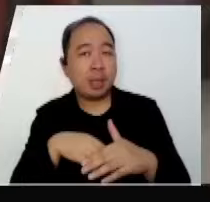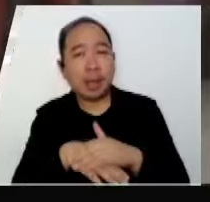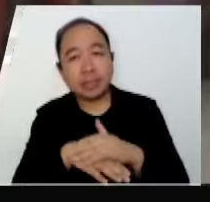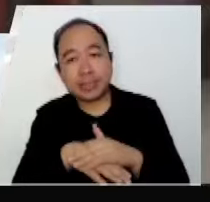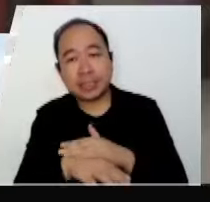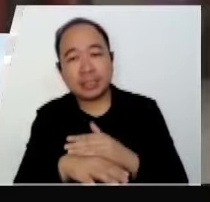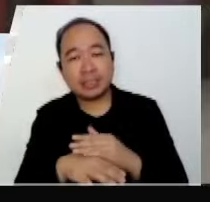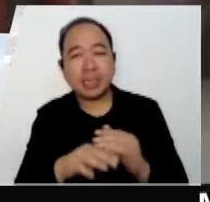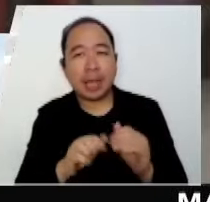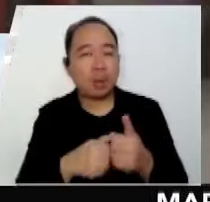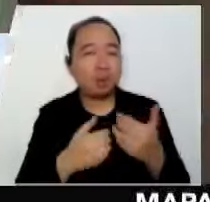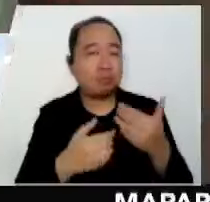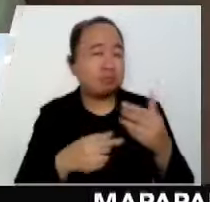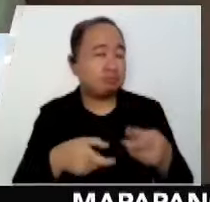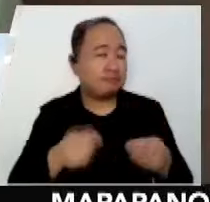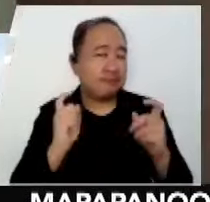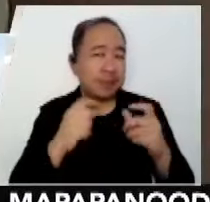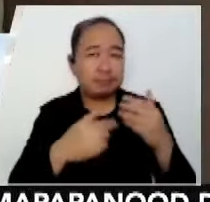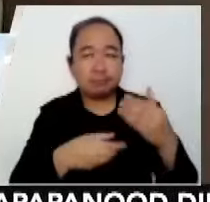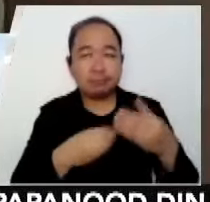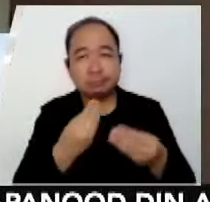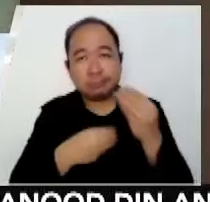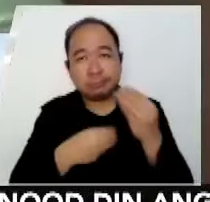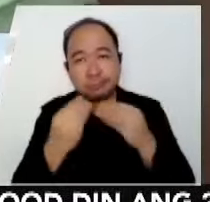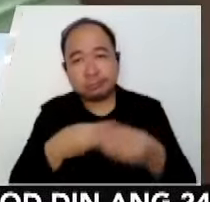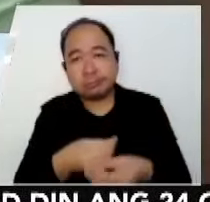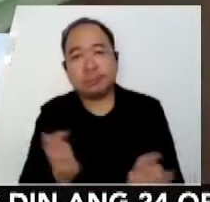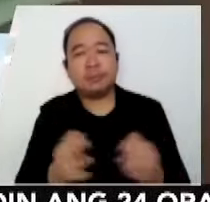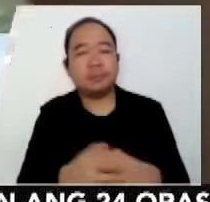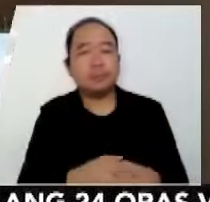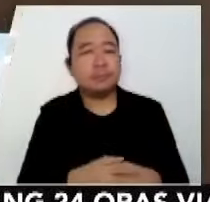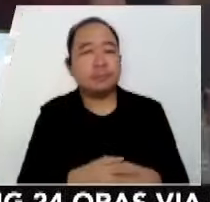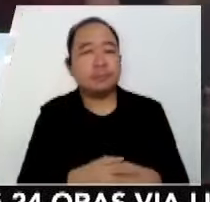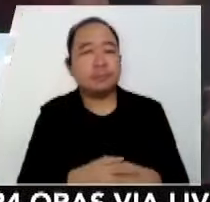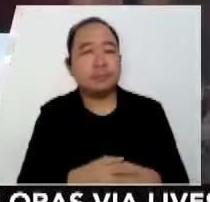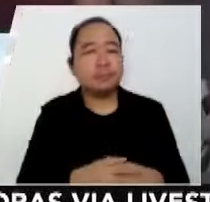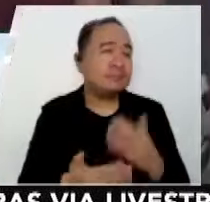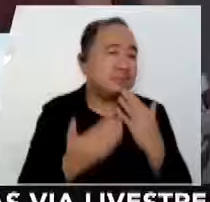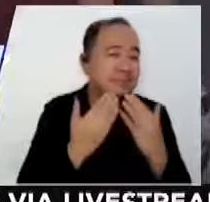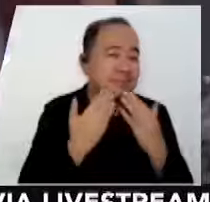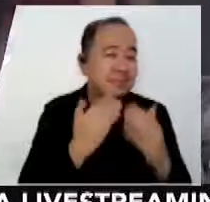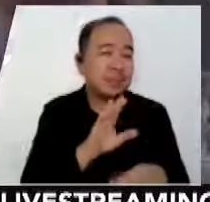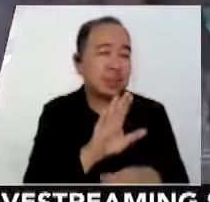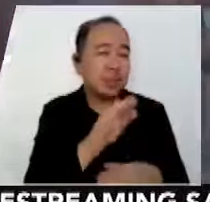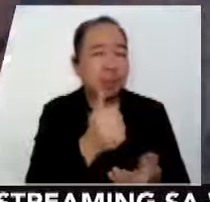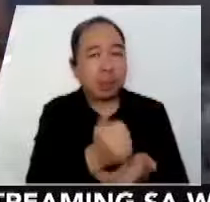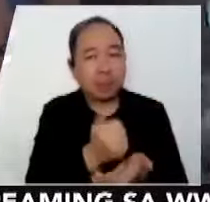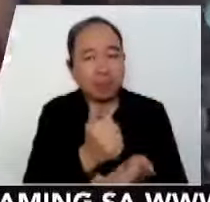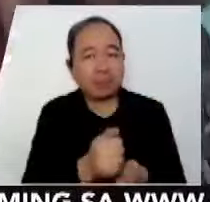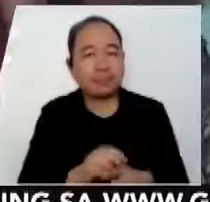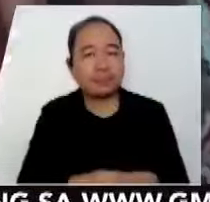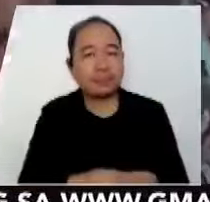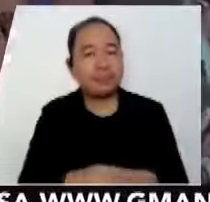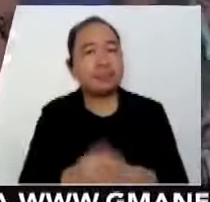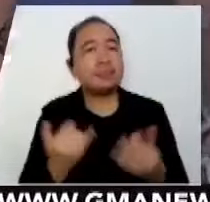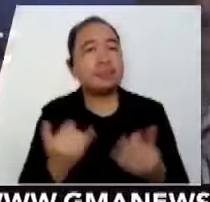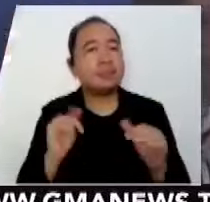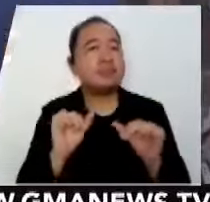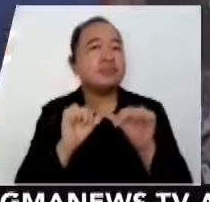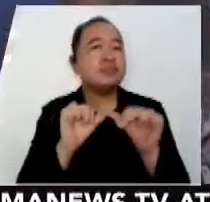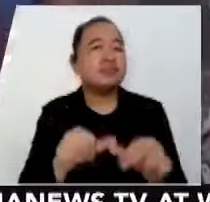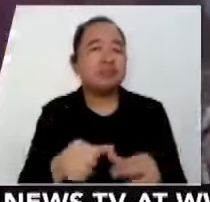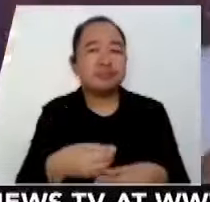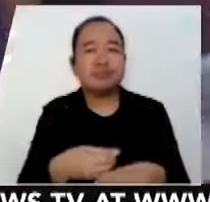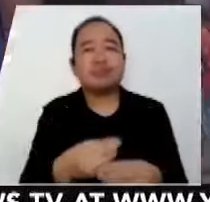yung food distribution. Maraming salamat sa inyong tulong. Tuloy-tuloy pa rin ang pamamahagi ng tulong ng